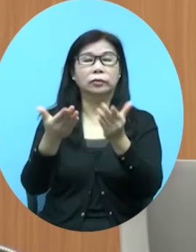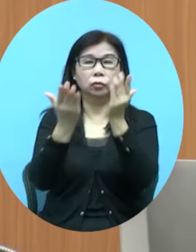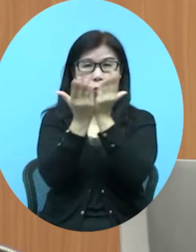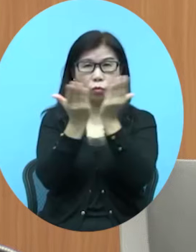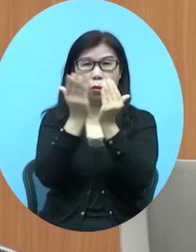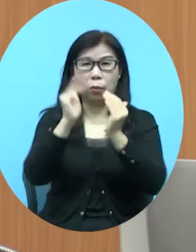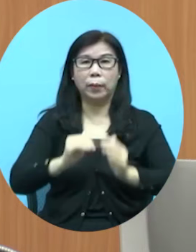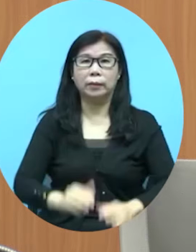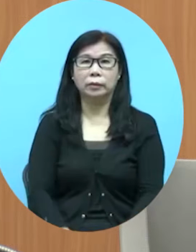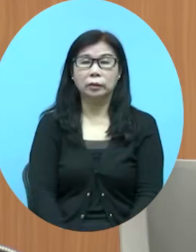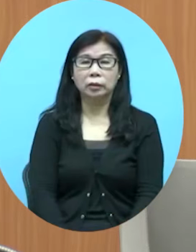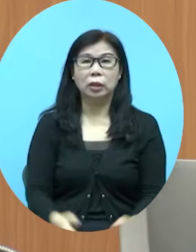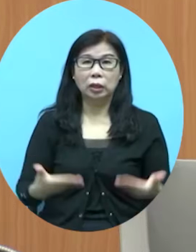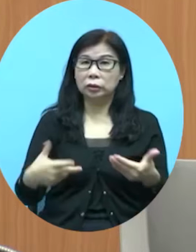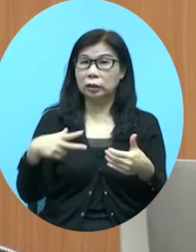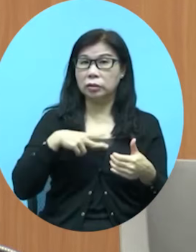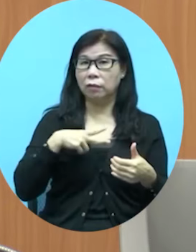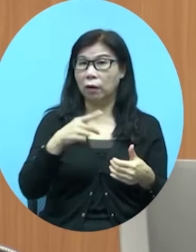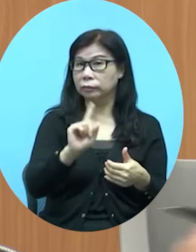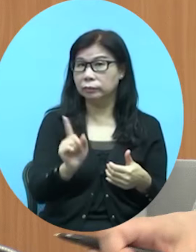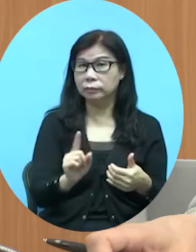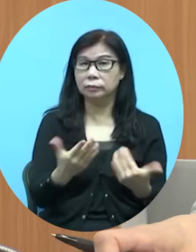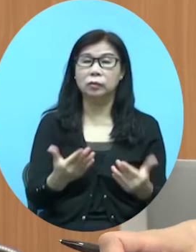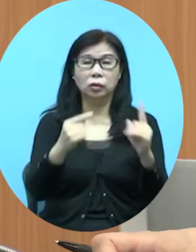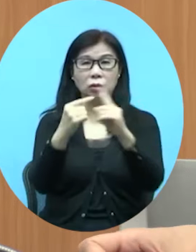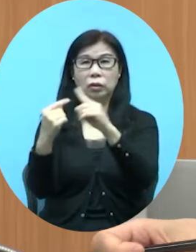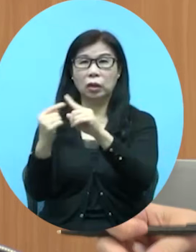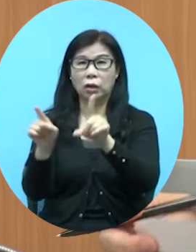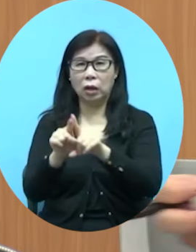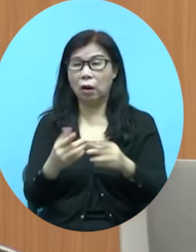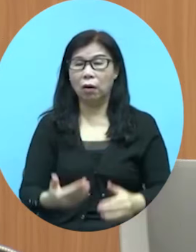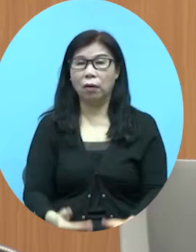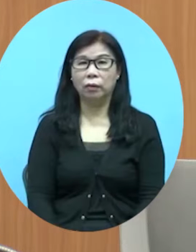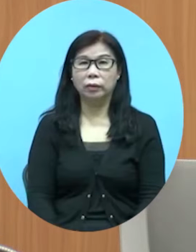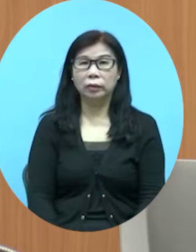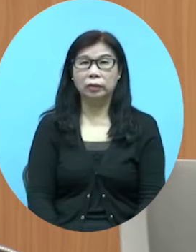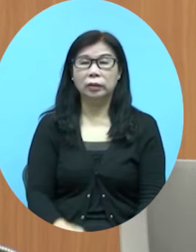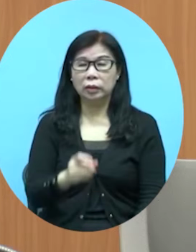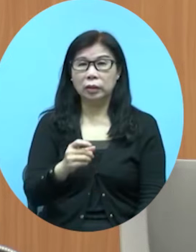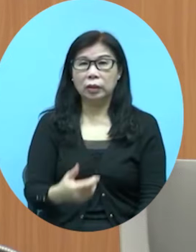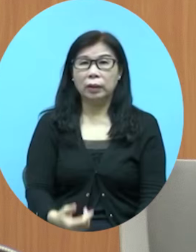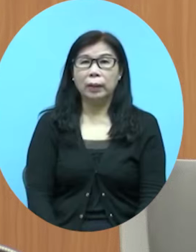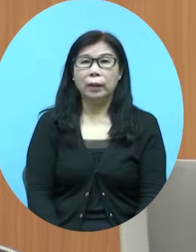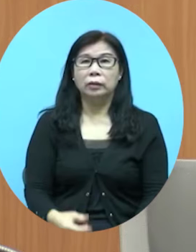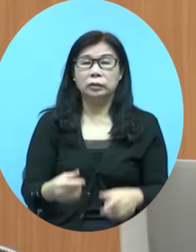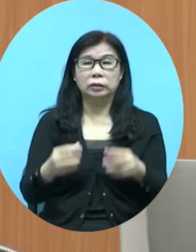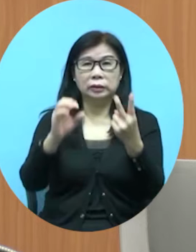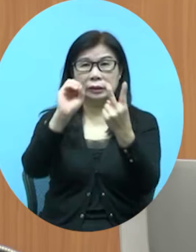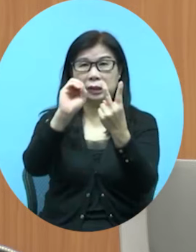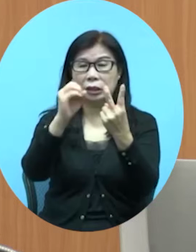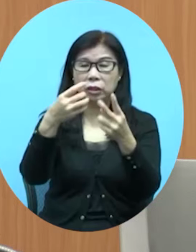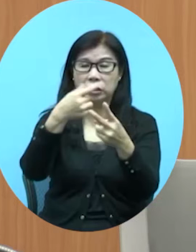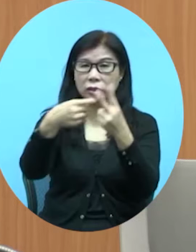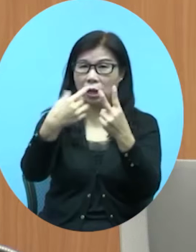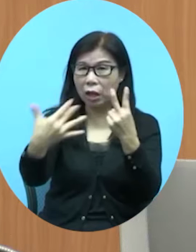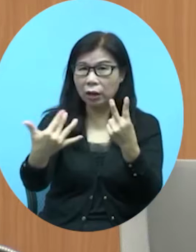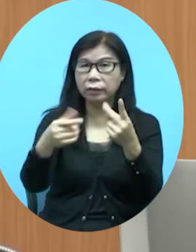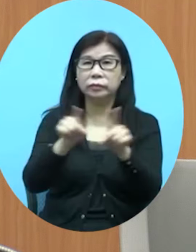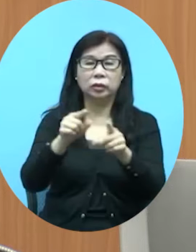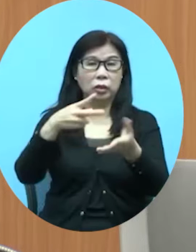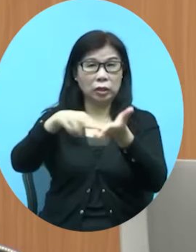那現在見到的情況就是大家都去了至少有二多間就是這些